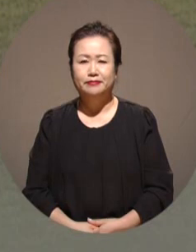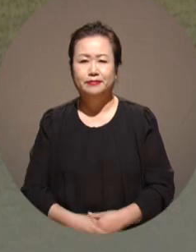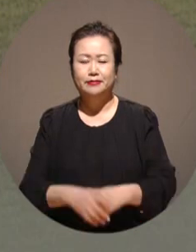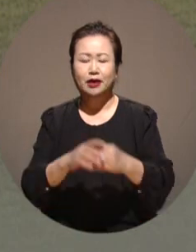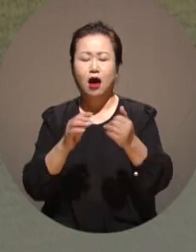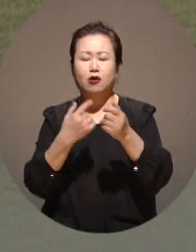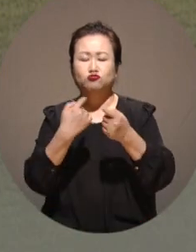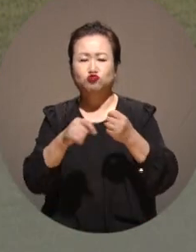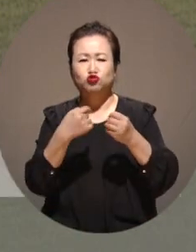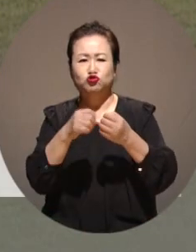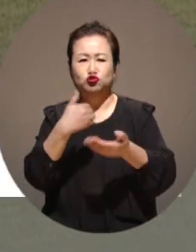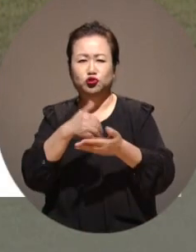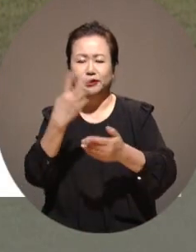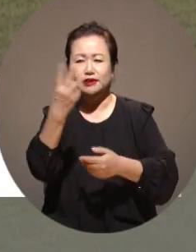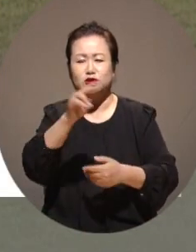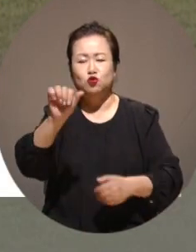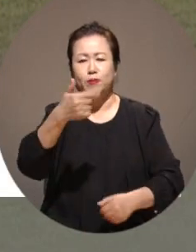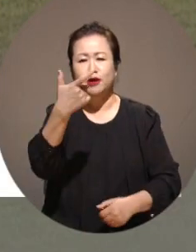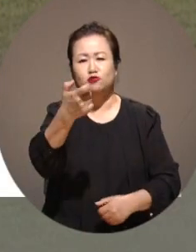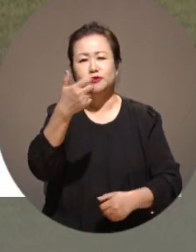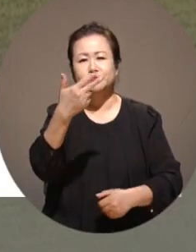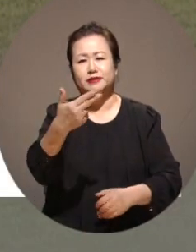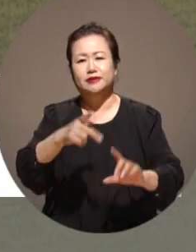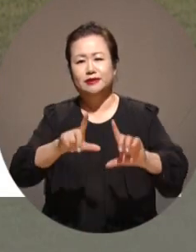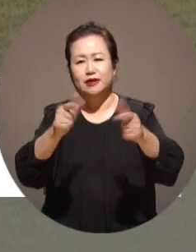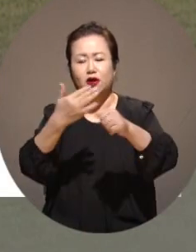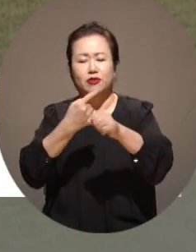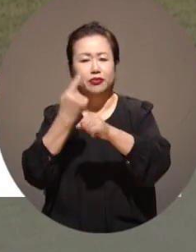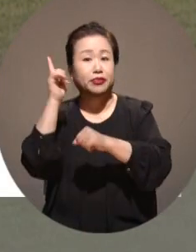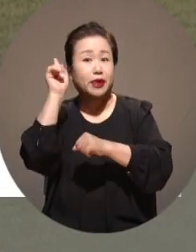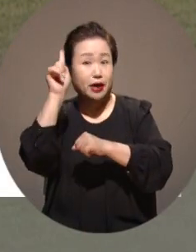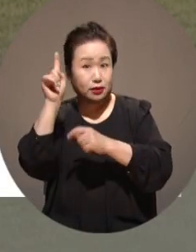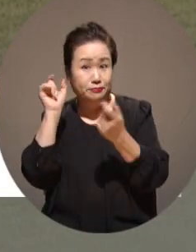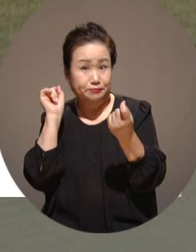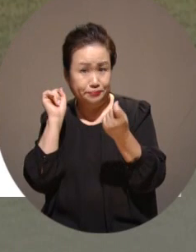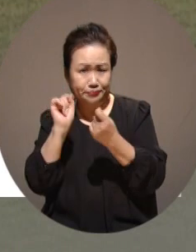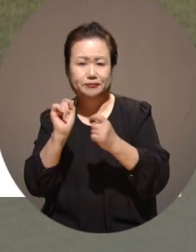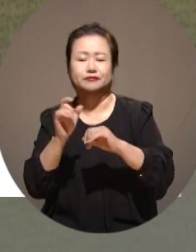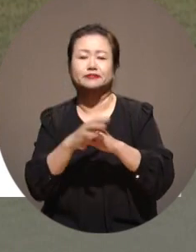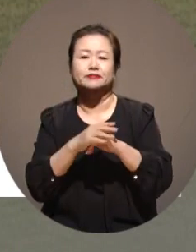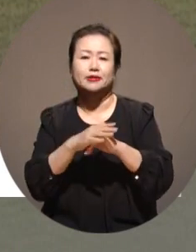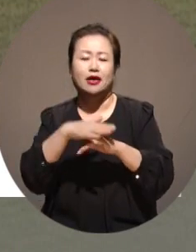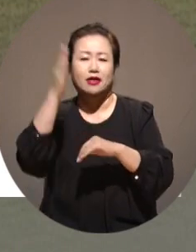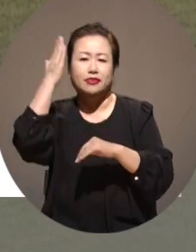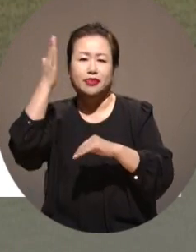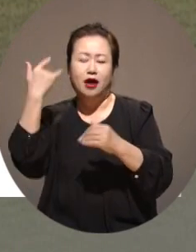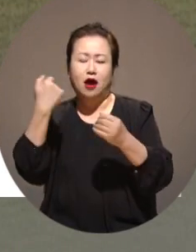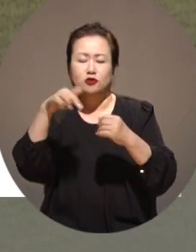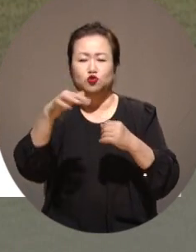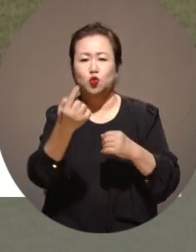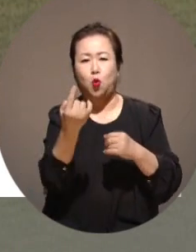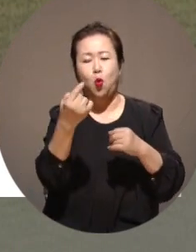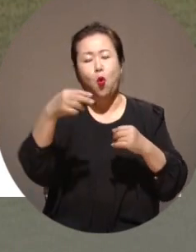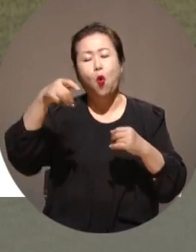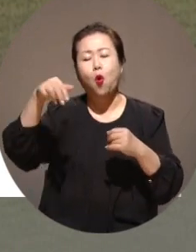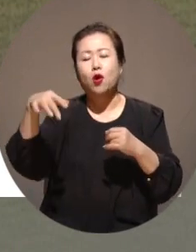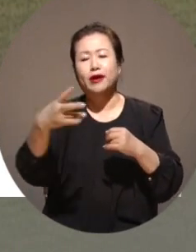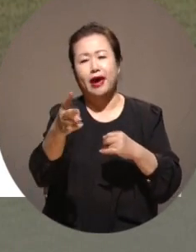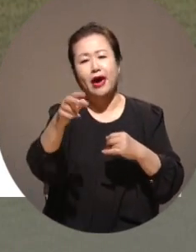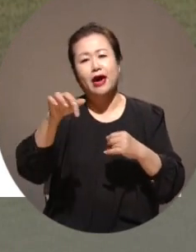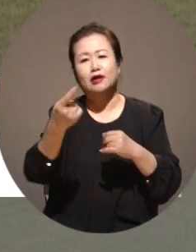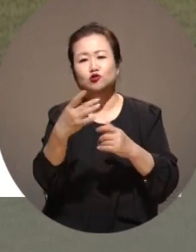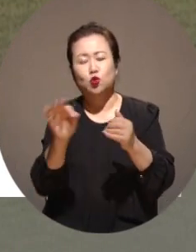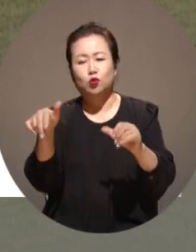불기 2567년 부처님 오신 날이 내일로 다가왔습니다 대한불교조계종 최고지도자인